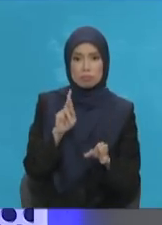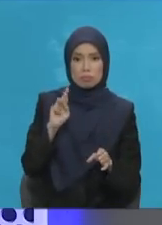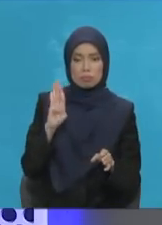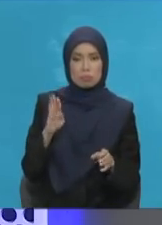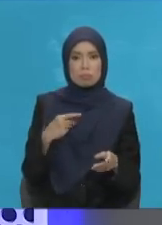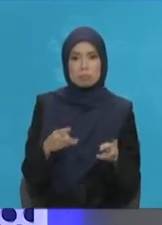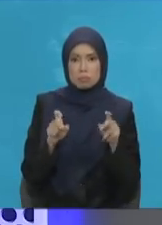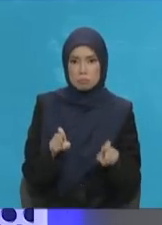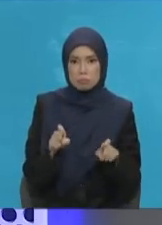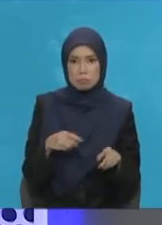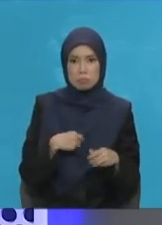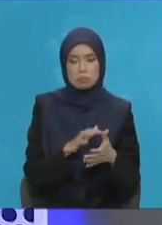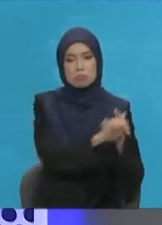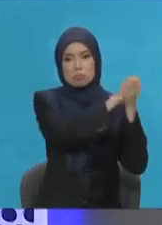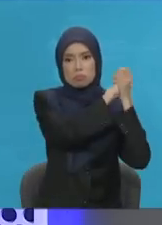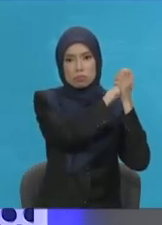Cemerlang